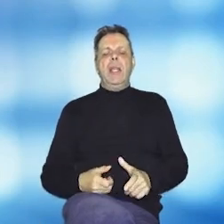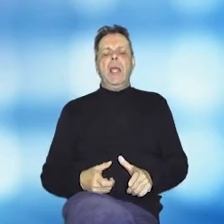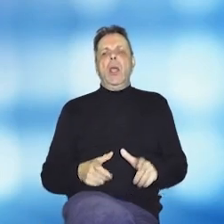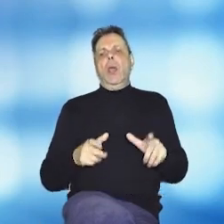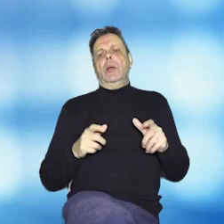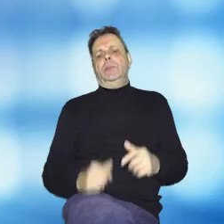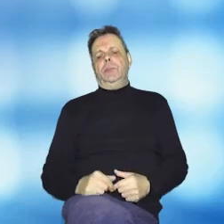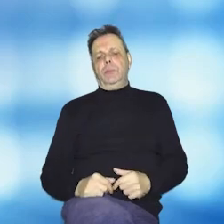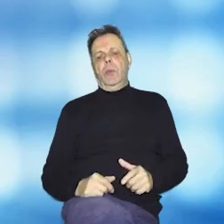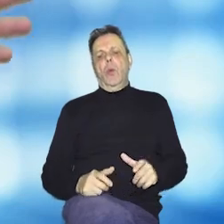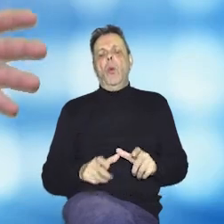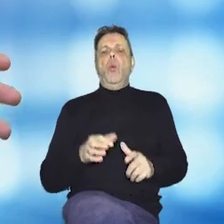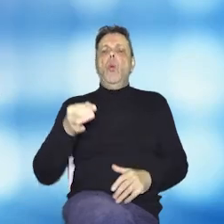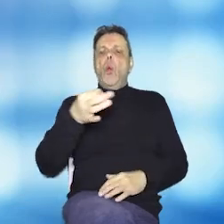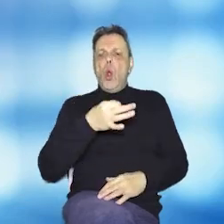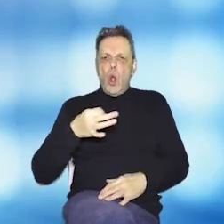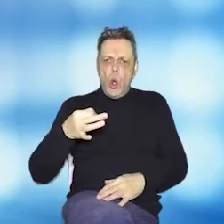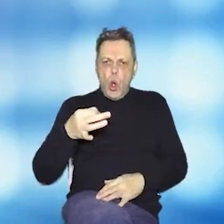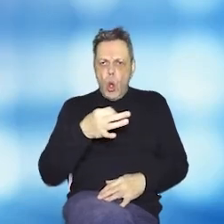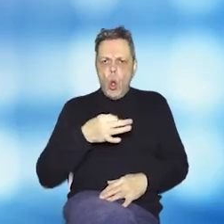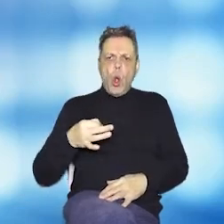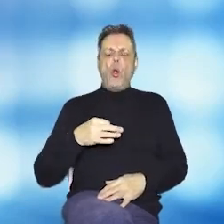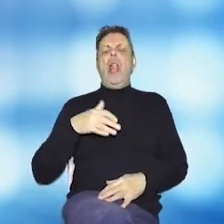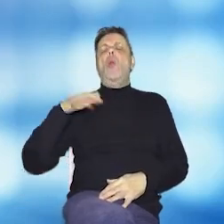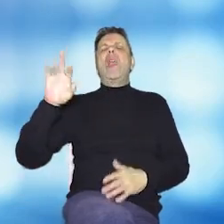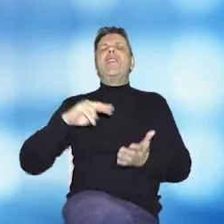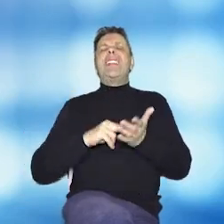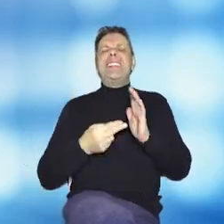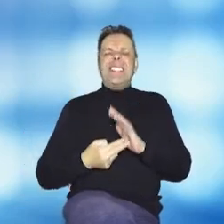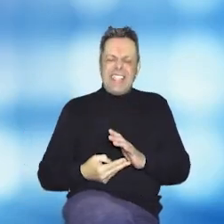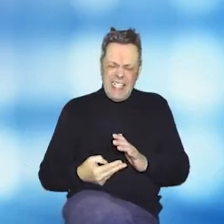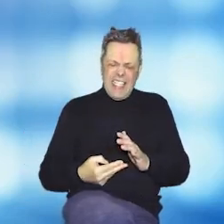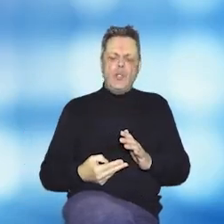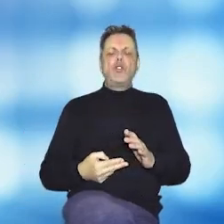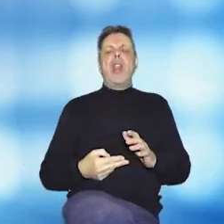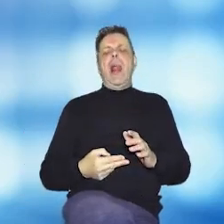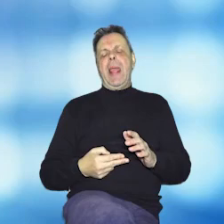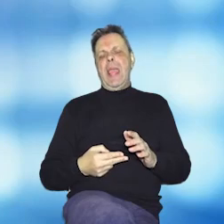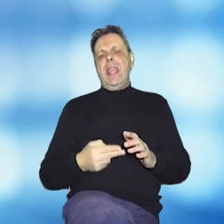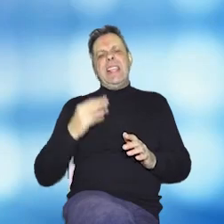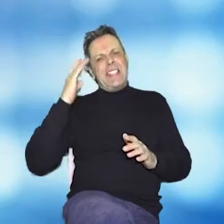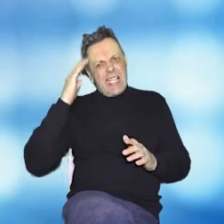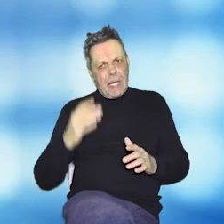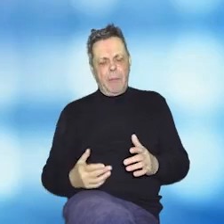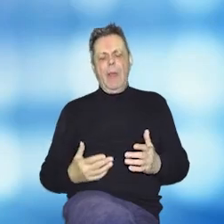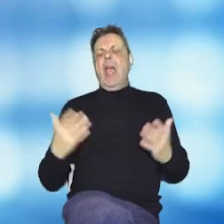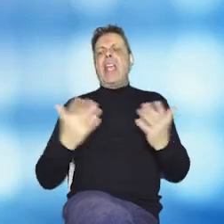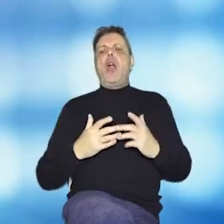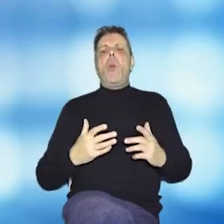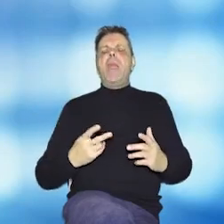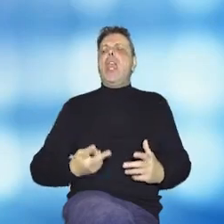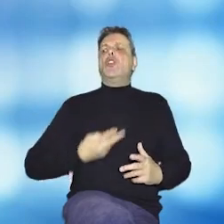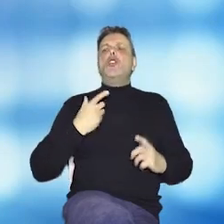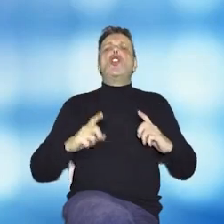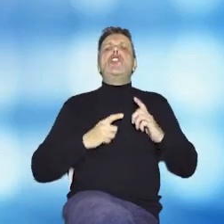ulagati i u lokalnu, u izvan institucionalne oblike skrbi za starije osobe, poticati da ostanu živjeti u